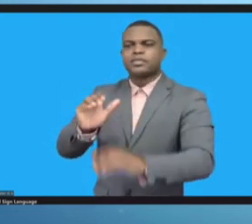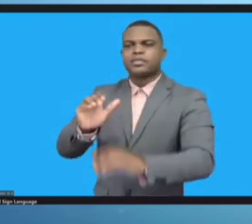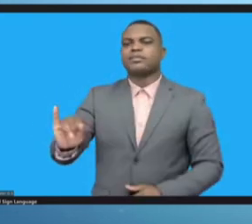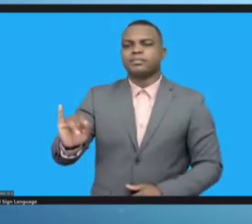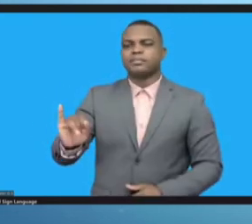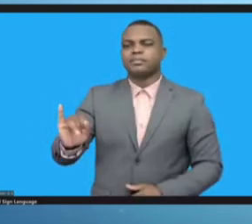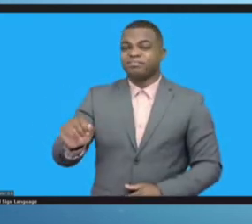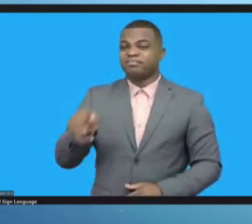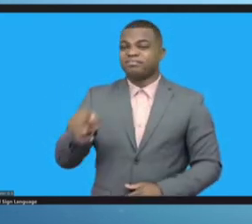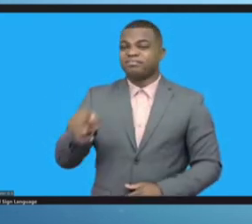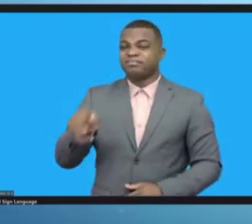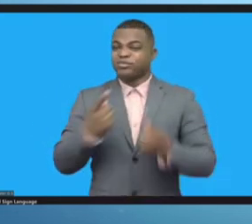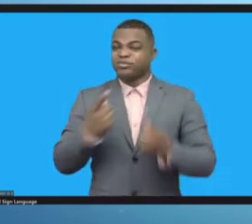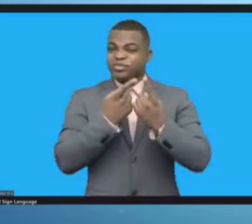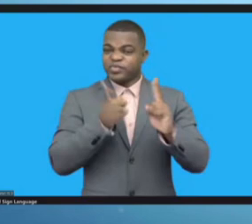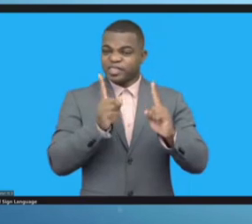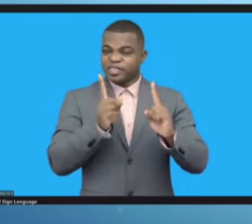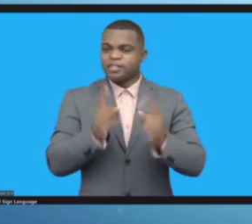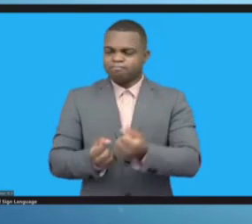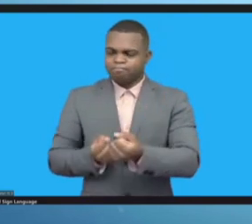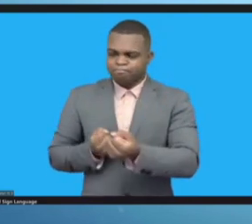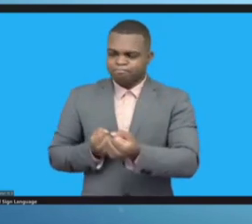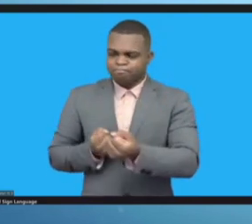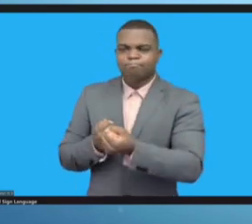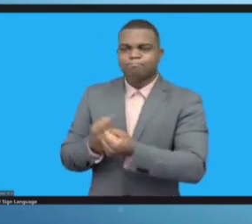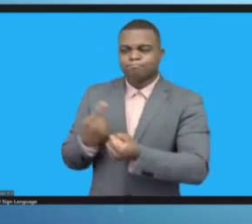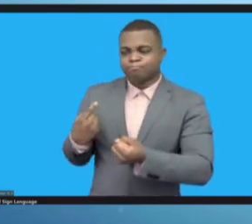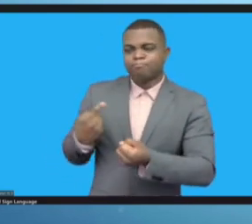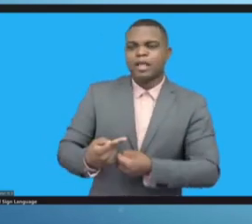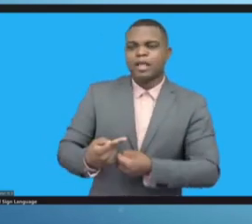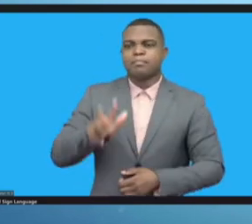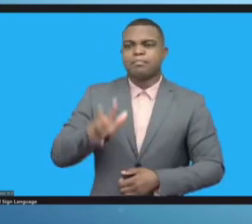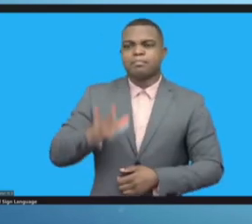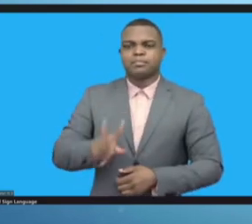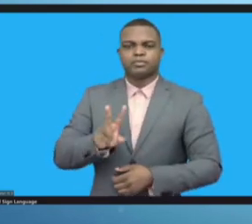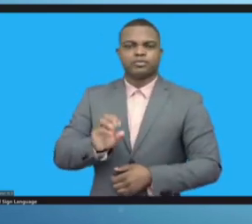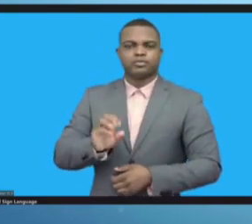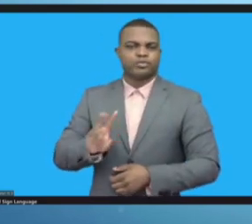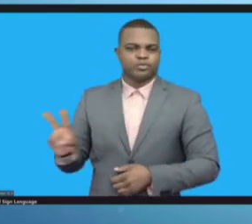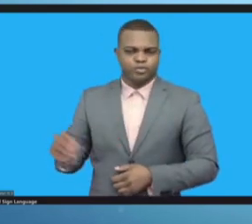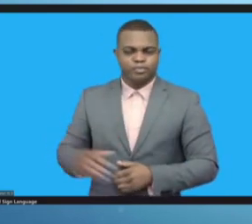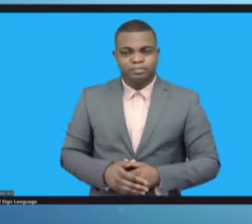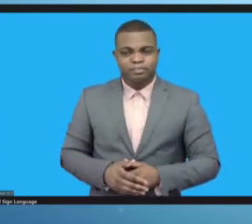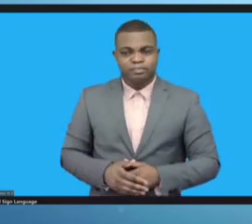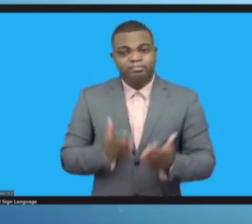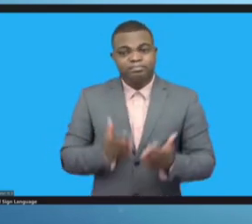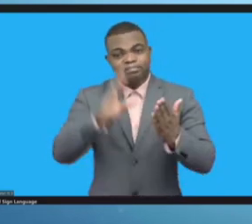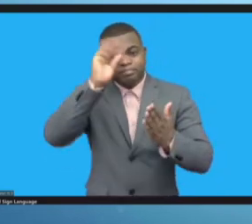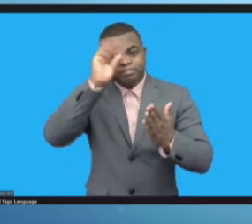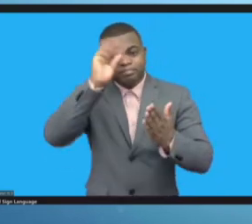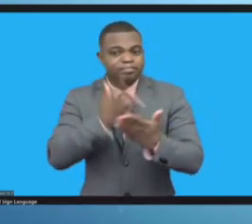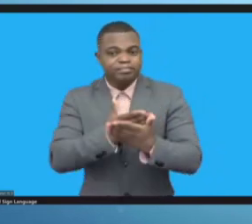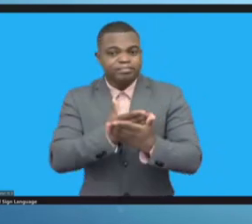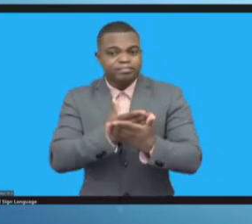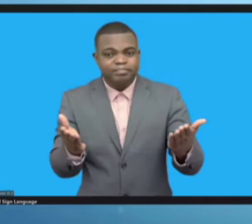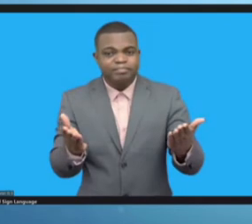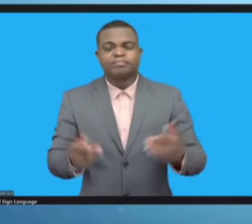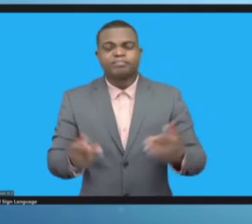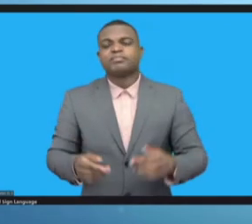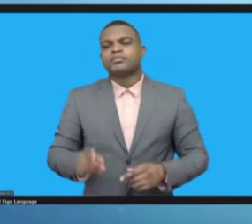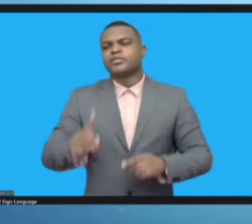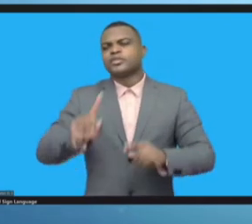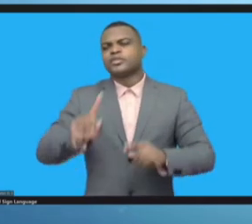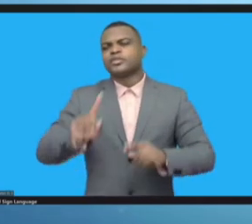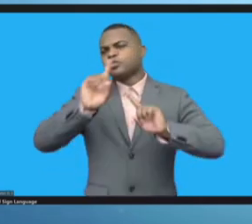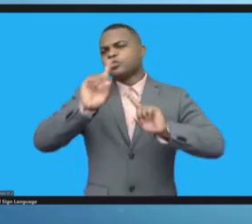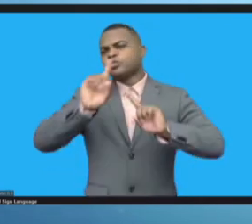est la suivante. Comment est-ce que l'on œuvre en faveur d'un Internet résilient et durable dans